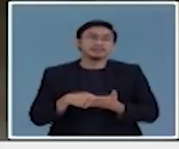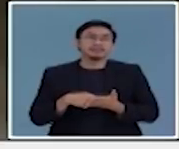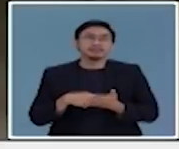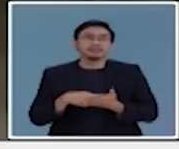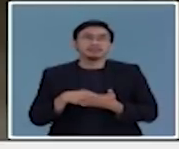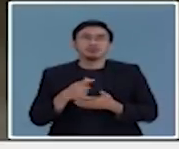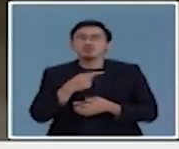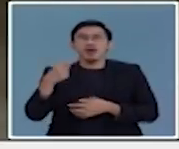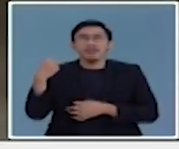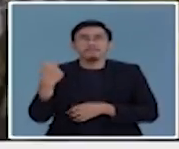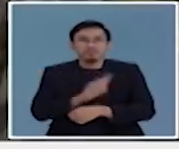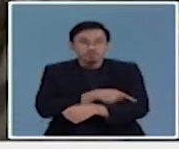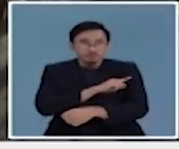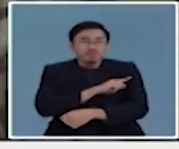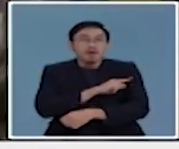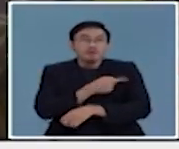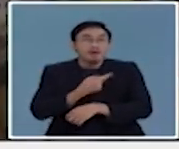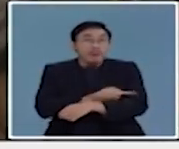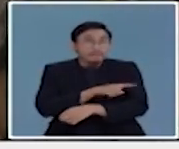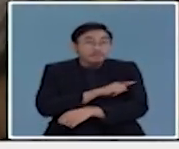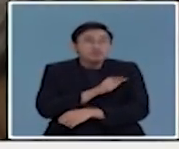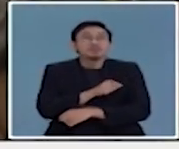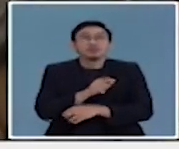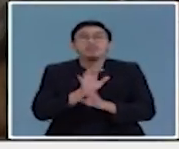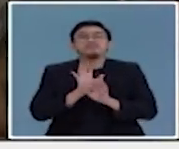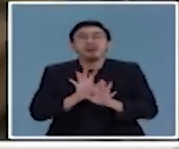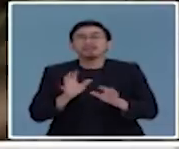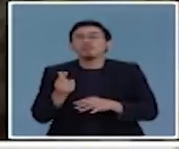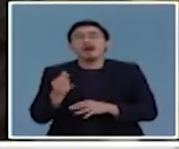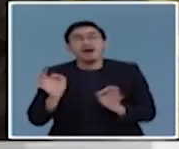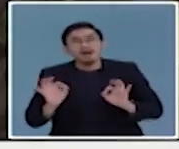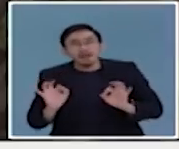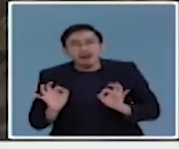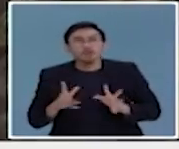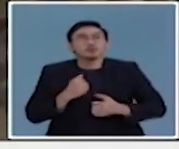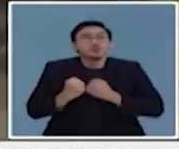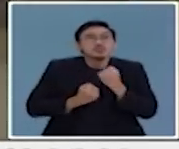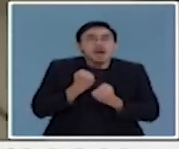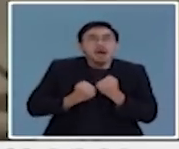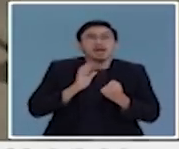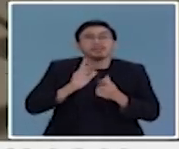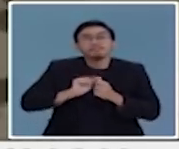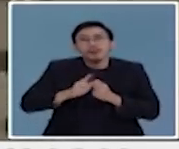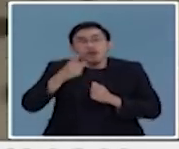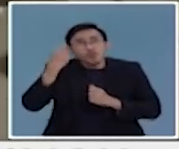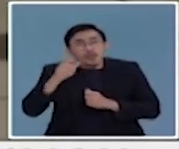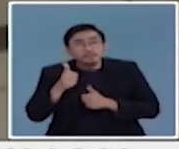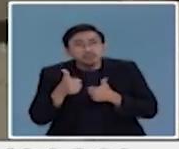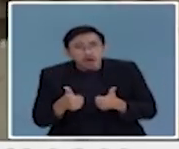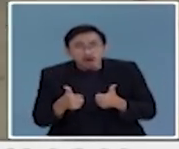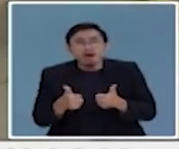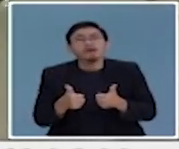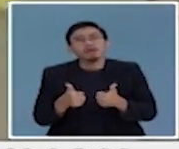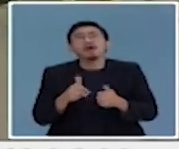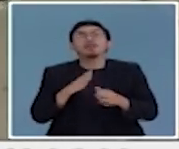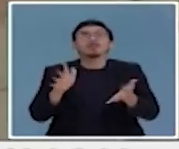benar-benar di bawah dia, yang benar-benar dia mengusahakan untuk bayar kuliah gitu. Ya minimal ataupun ada cicilan lah jangka